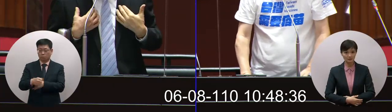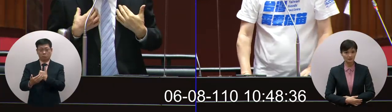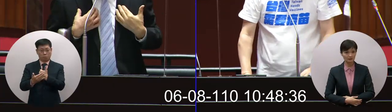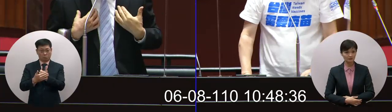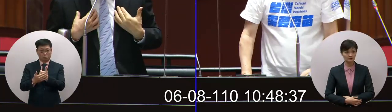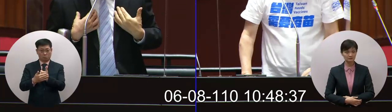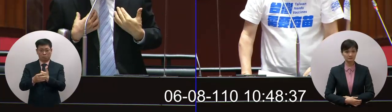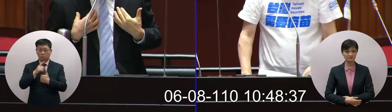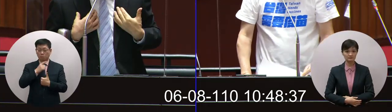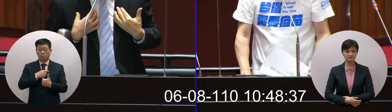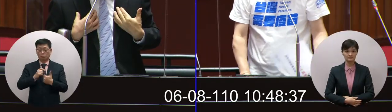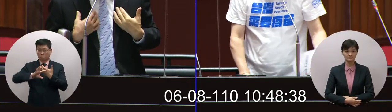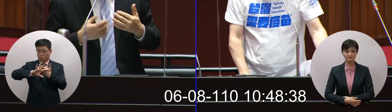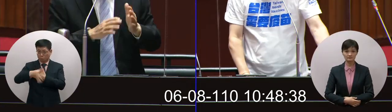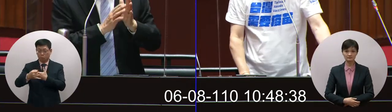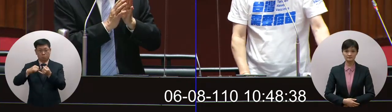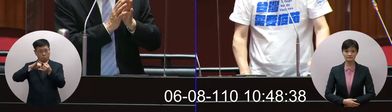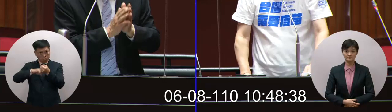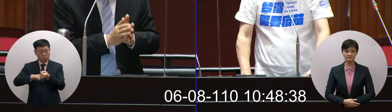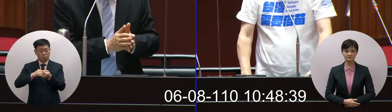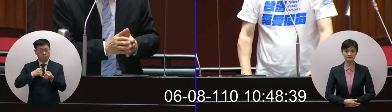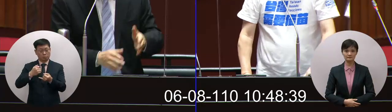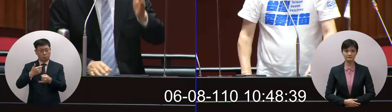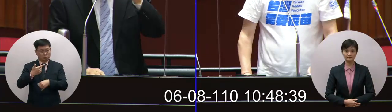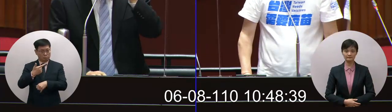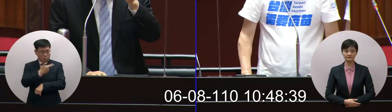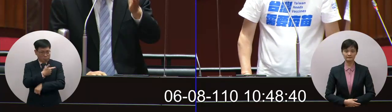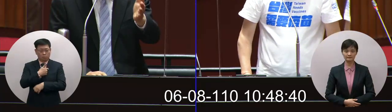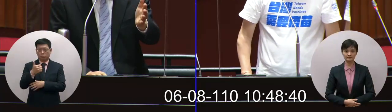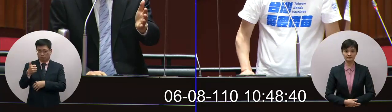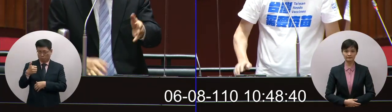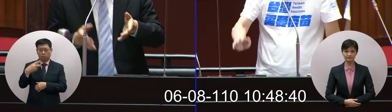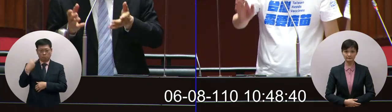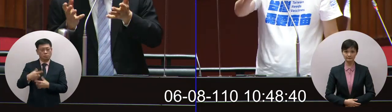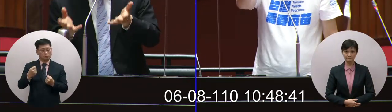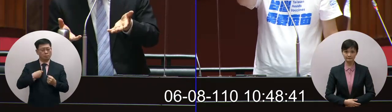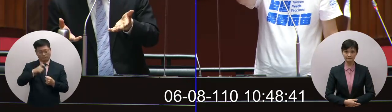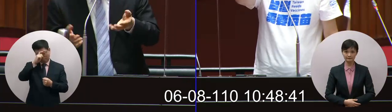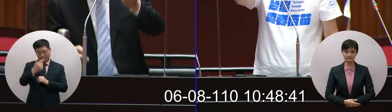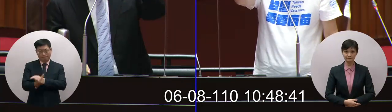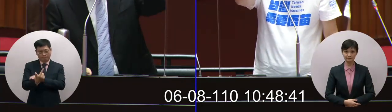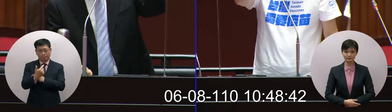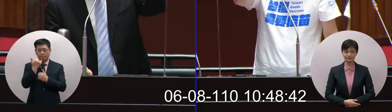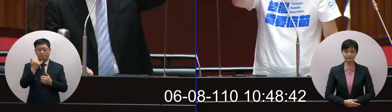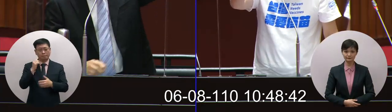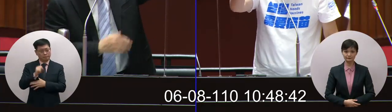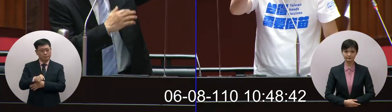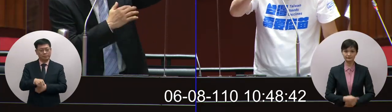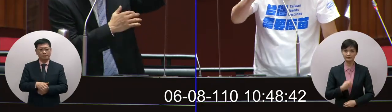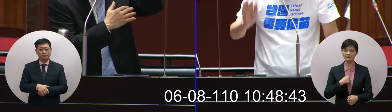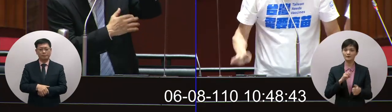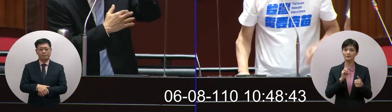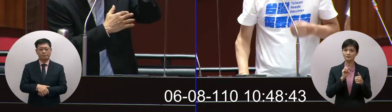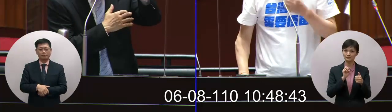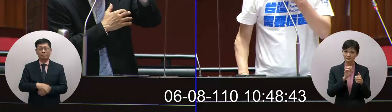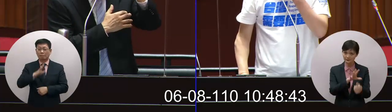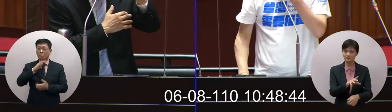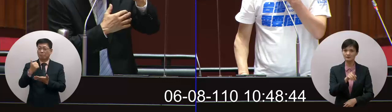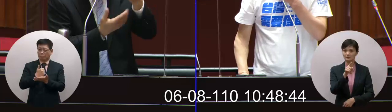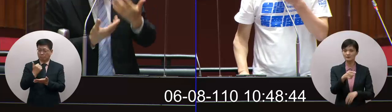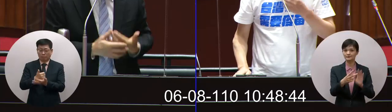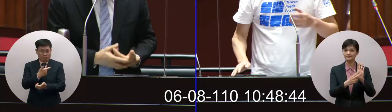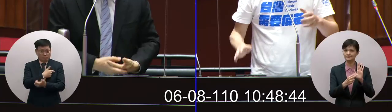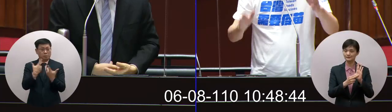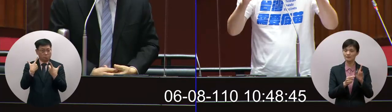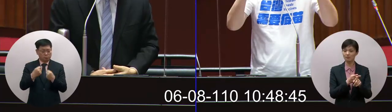来向国外争取疫苗，我们很感谢，也都乐观，也都愿意。但 你讲最多的 进口疫